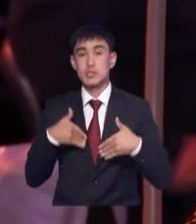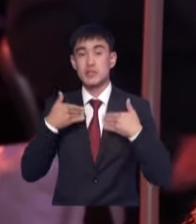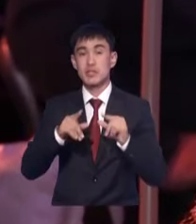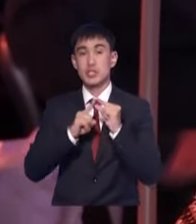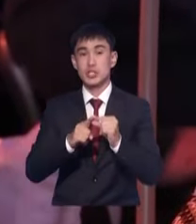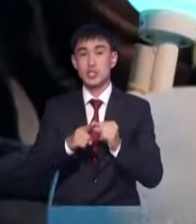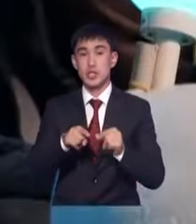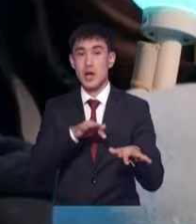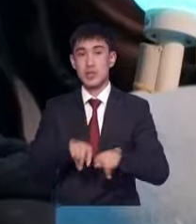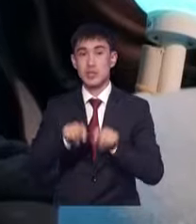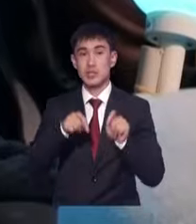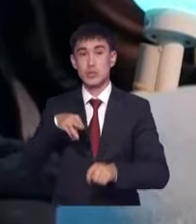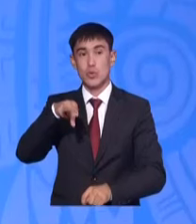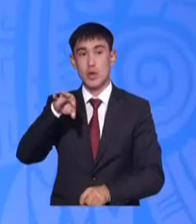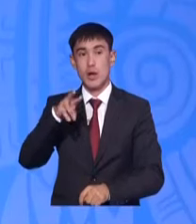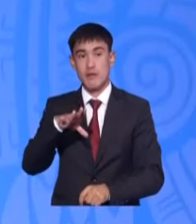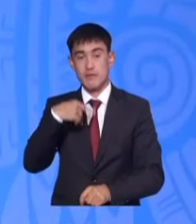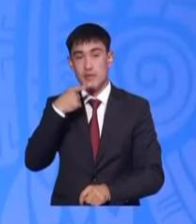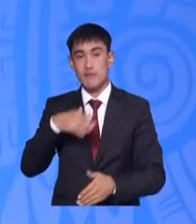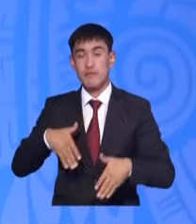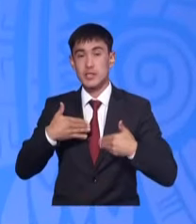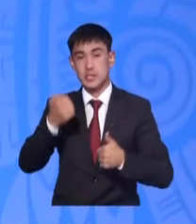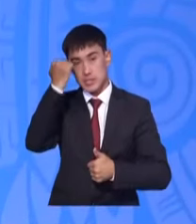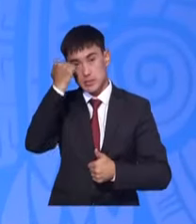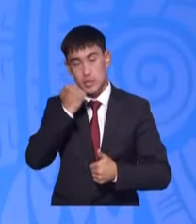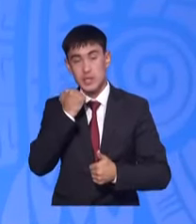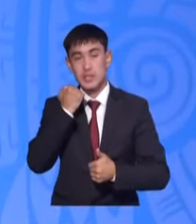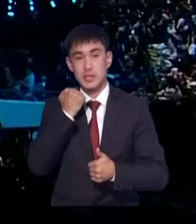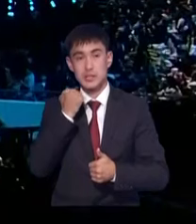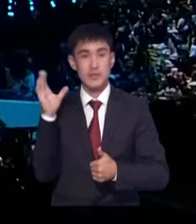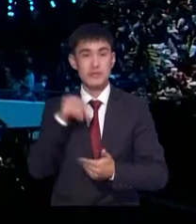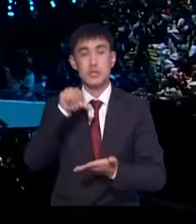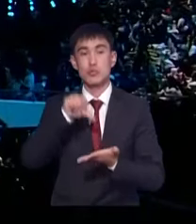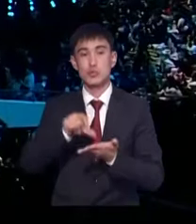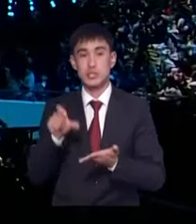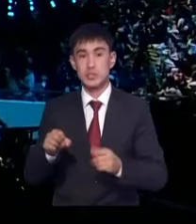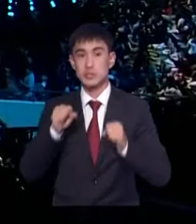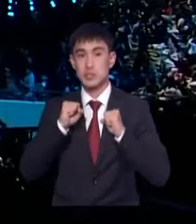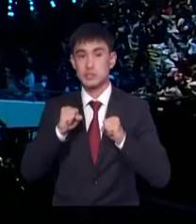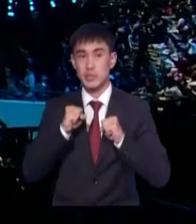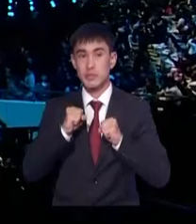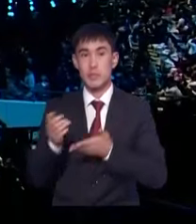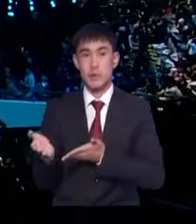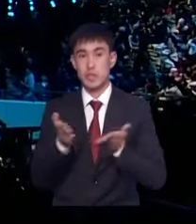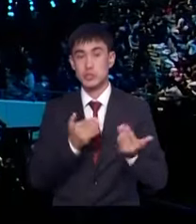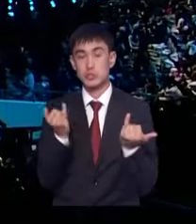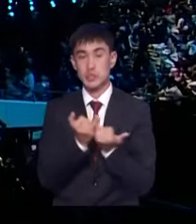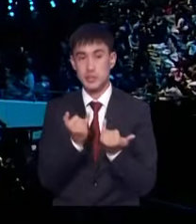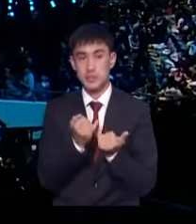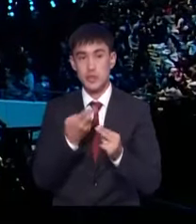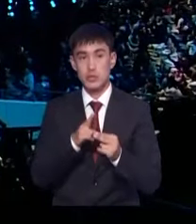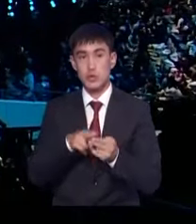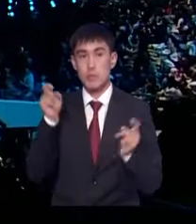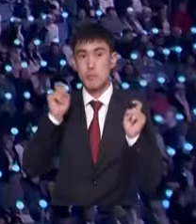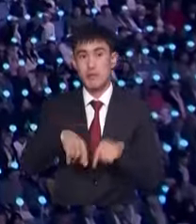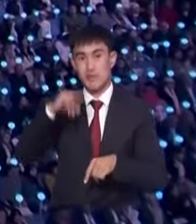на церемонии открытия Касым-Жомарт Токаев выразил искреннюю благодарность всем участникам, спортсменам и приглашенным гостям, которые